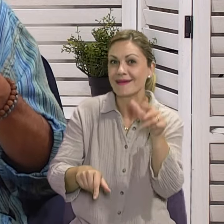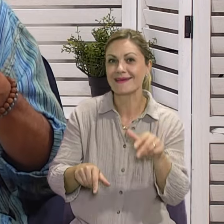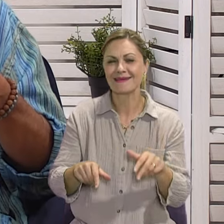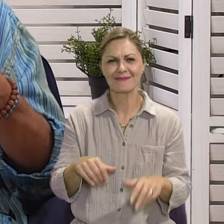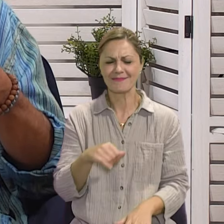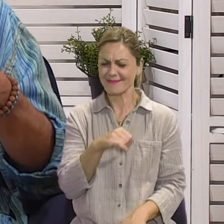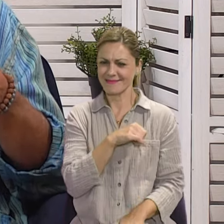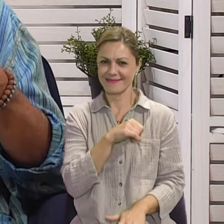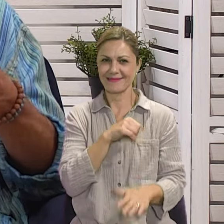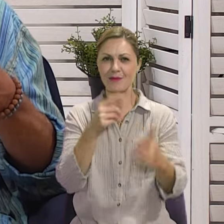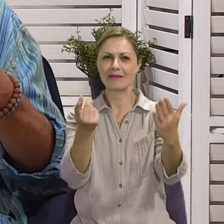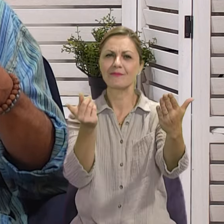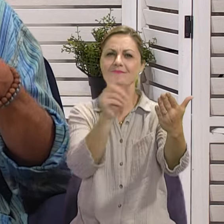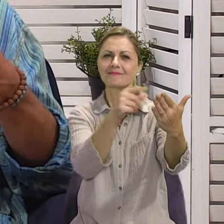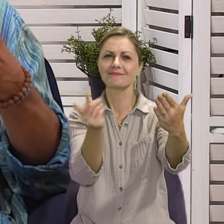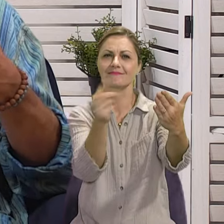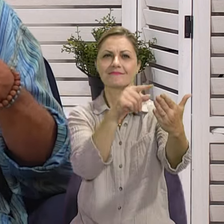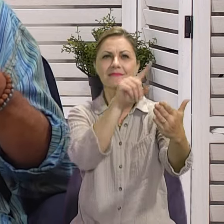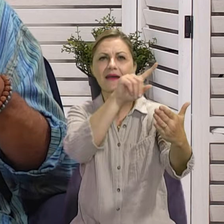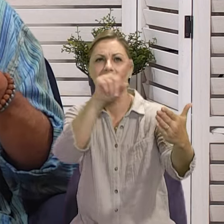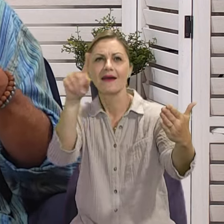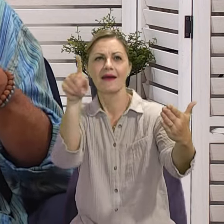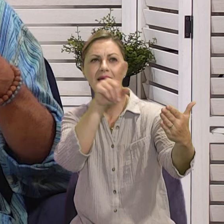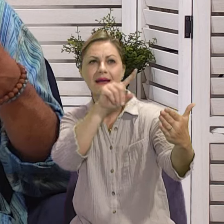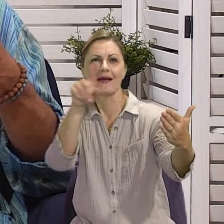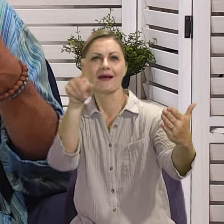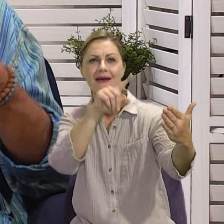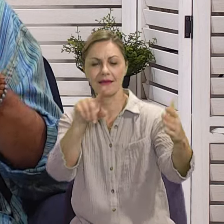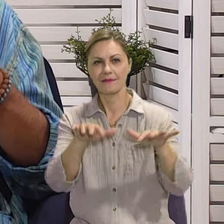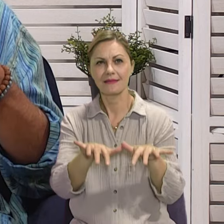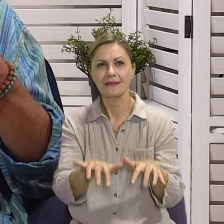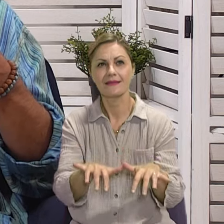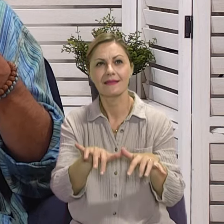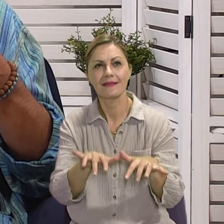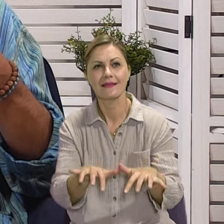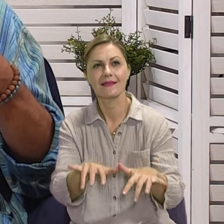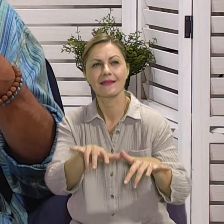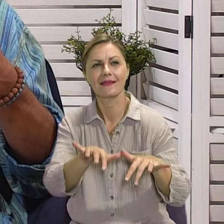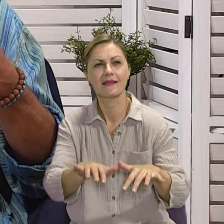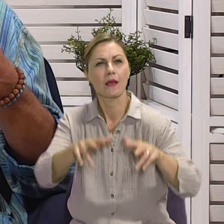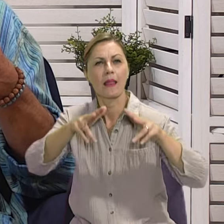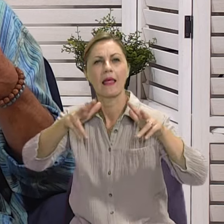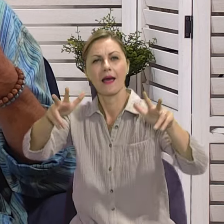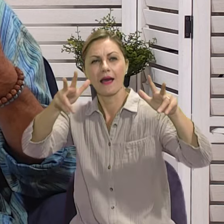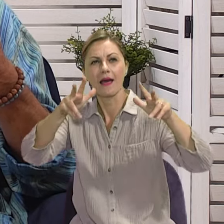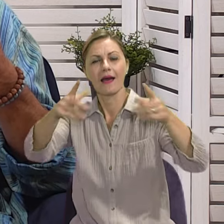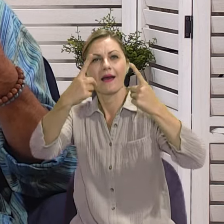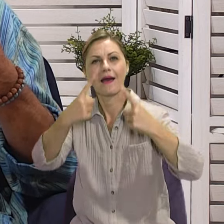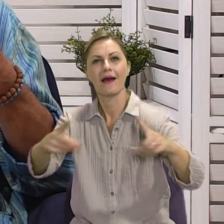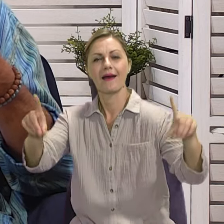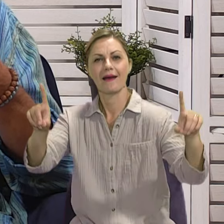jednoj partituri dan danas, šta je to izad? Kuda me to vodi? Kako doći na